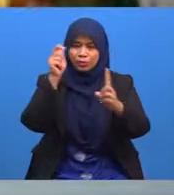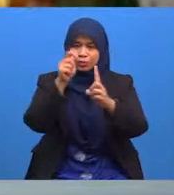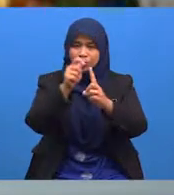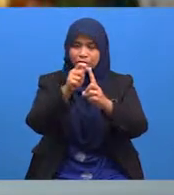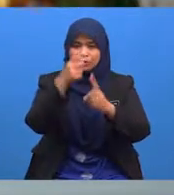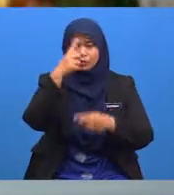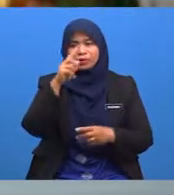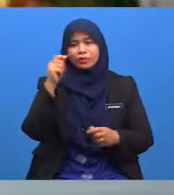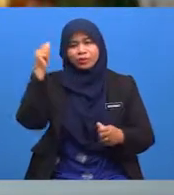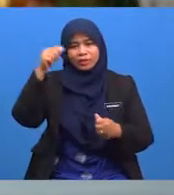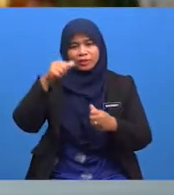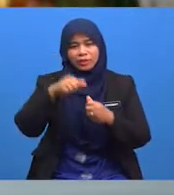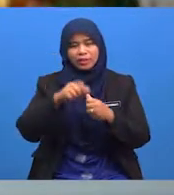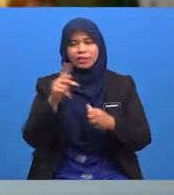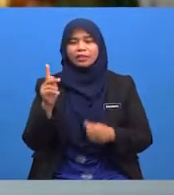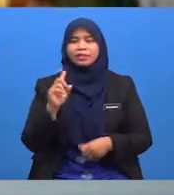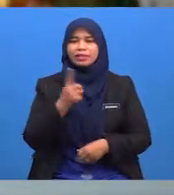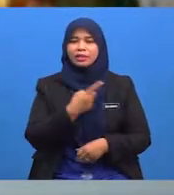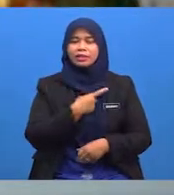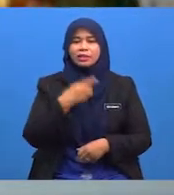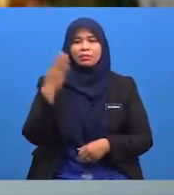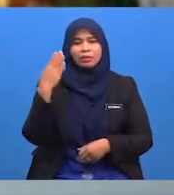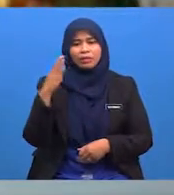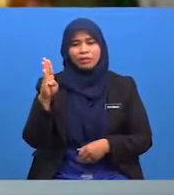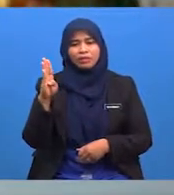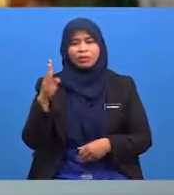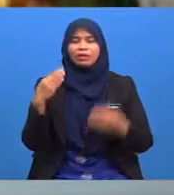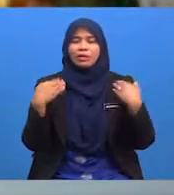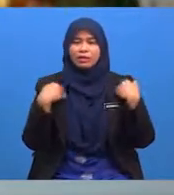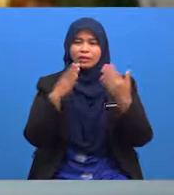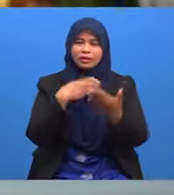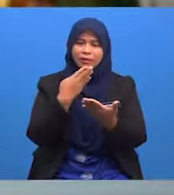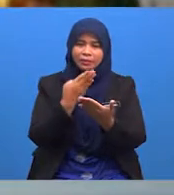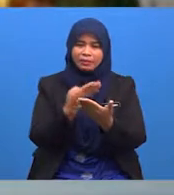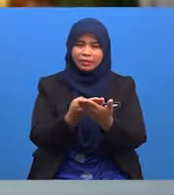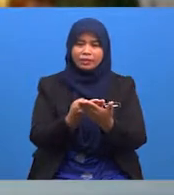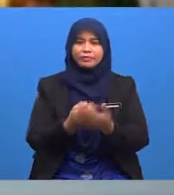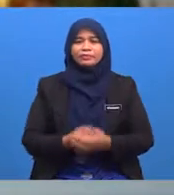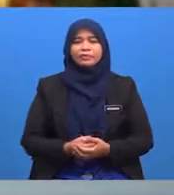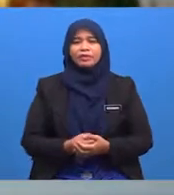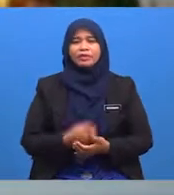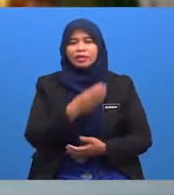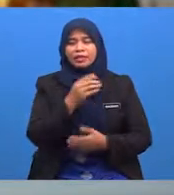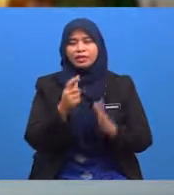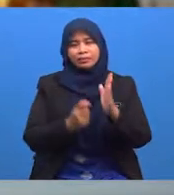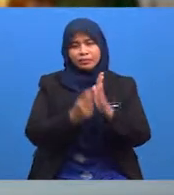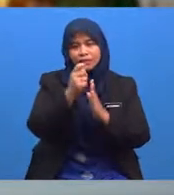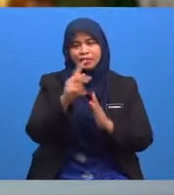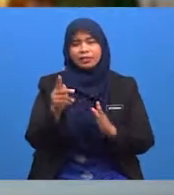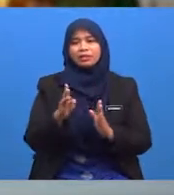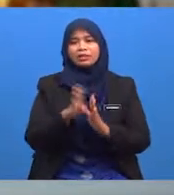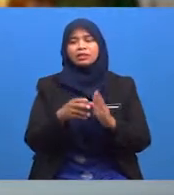untuk mengingatkan kita bahawa mempunyai hikmah yang tersendiri dan meningkatkan lagi